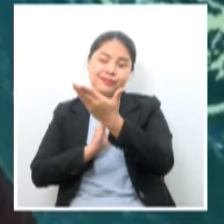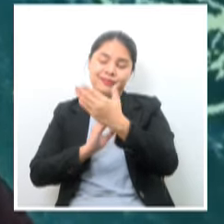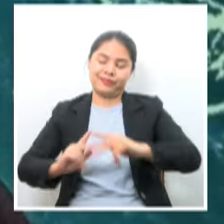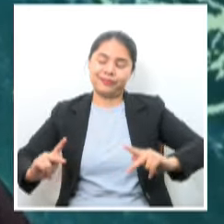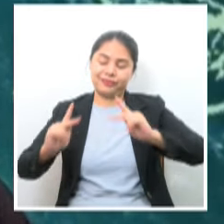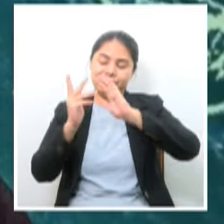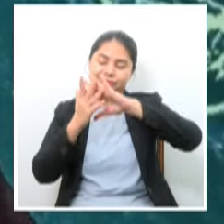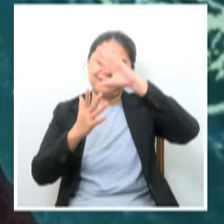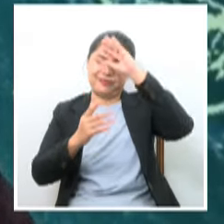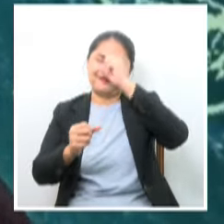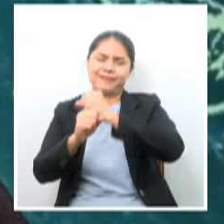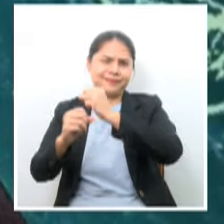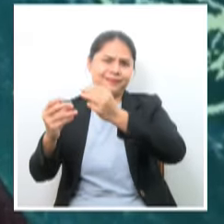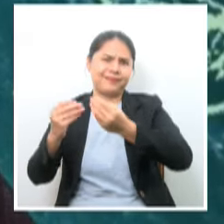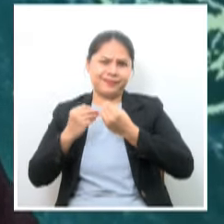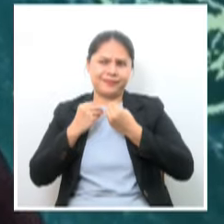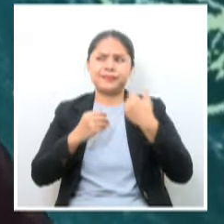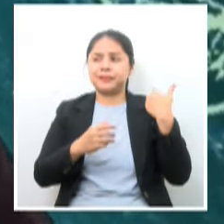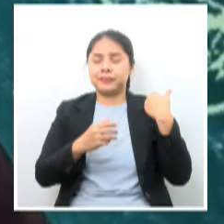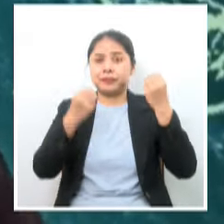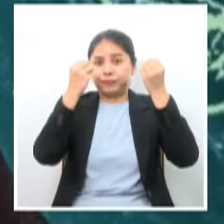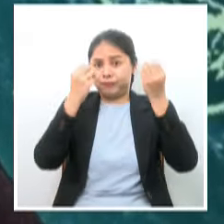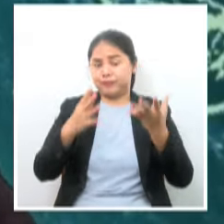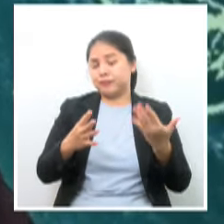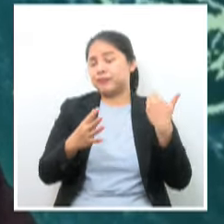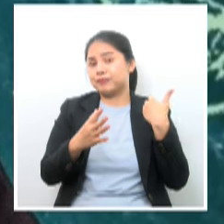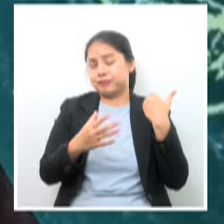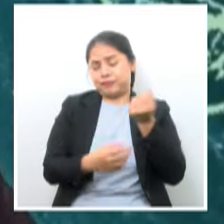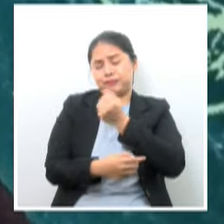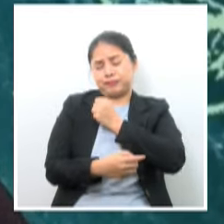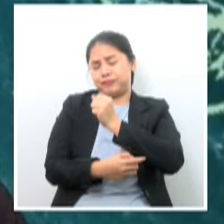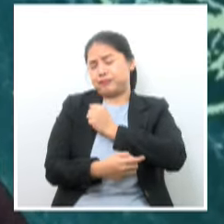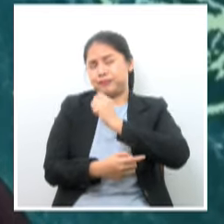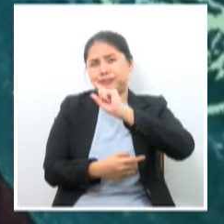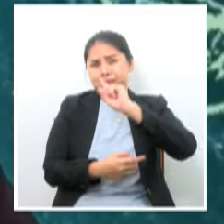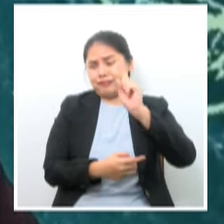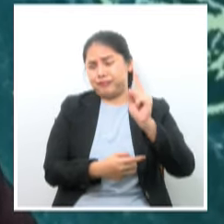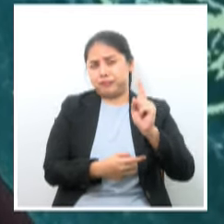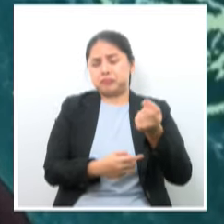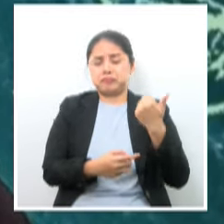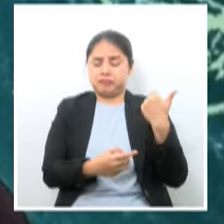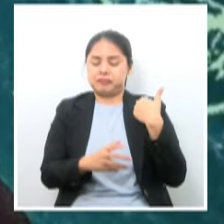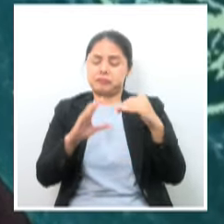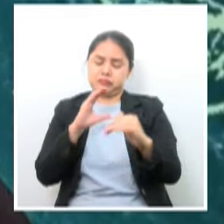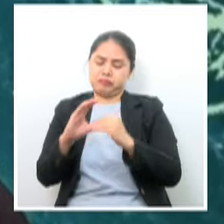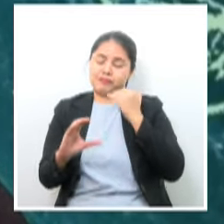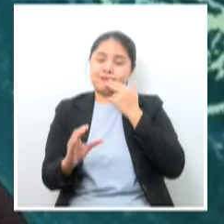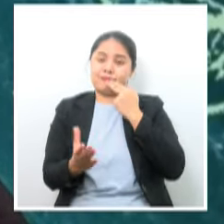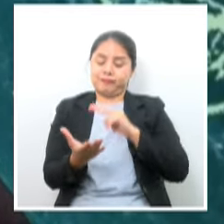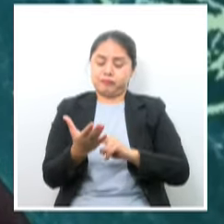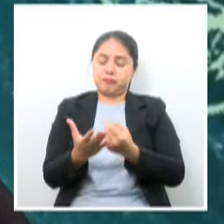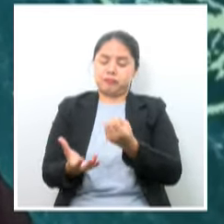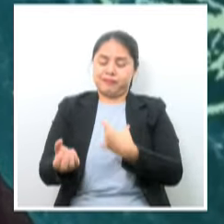อนครูนะครับหรือเพื่อนครูมีเรื่องทุกข์ร้อนใจอะไรนะครับก็สามารถอินบ็อกซ์นะครับเข้ามาพูด